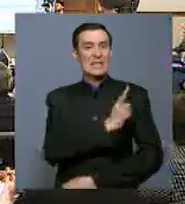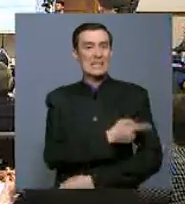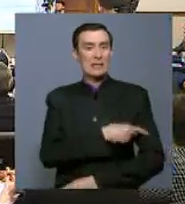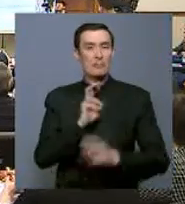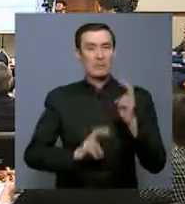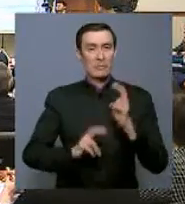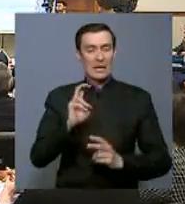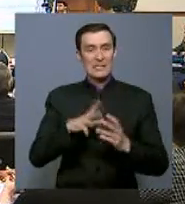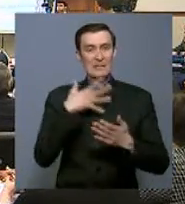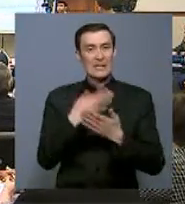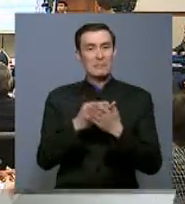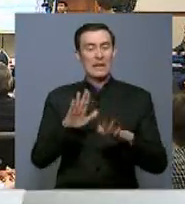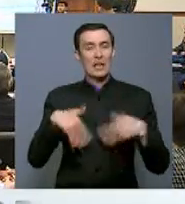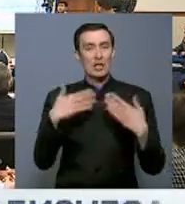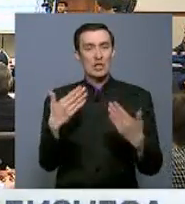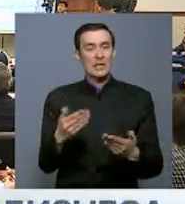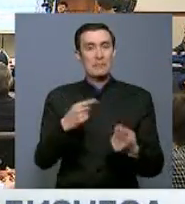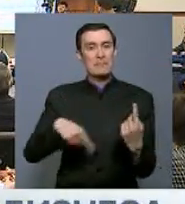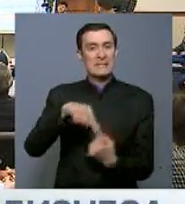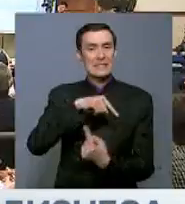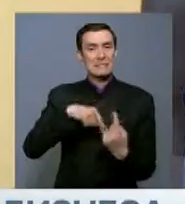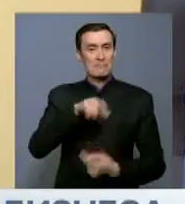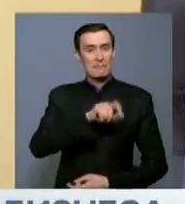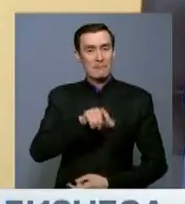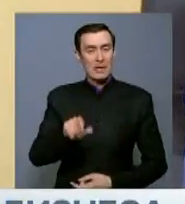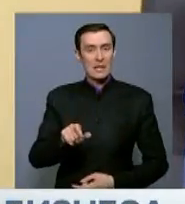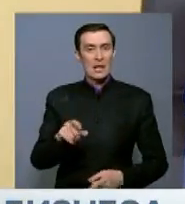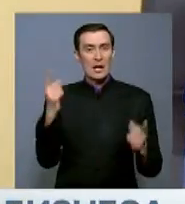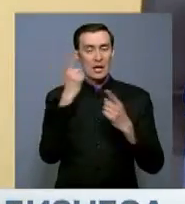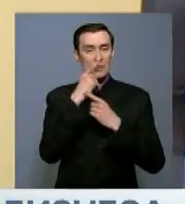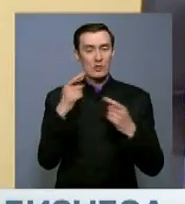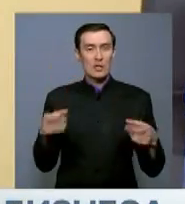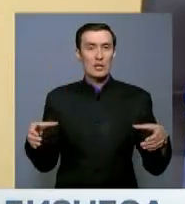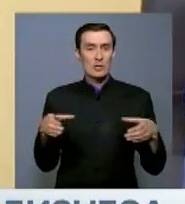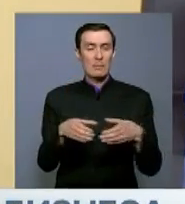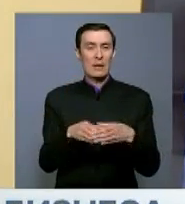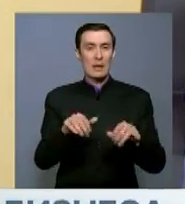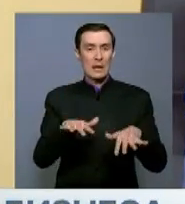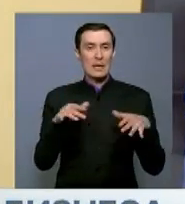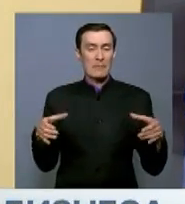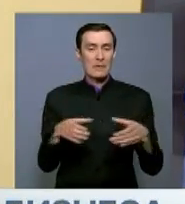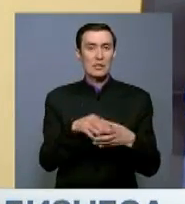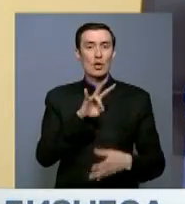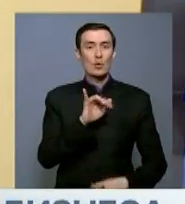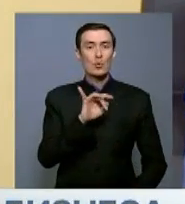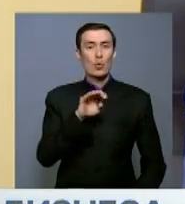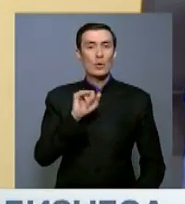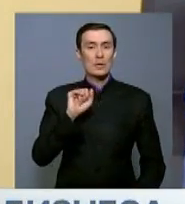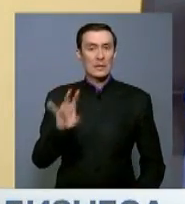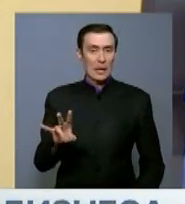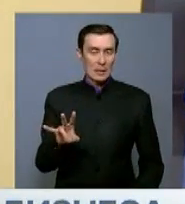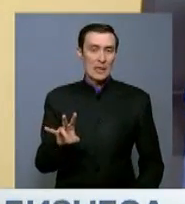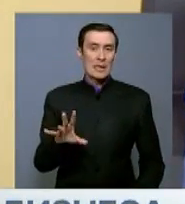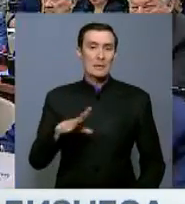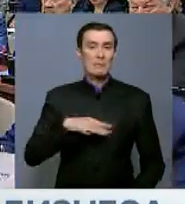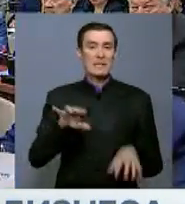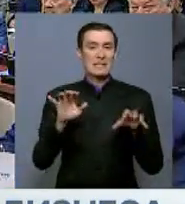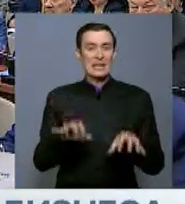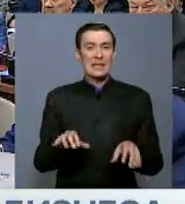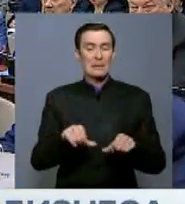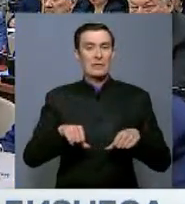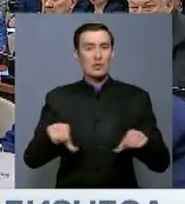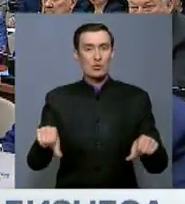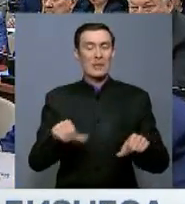предприятия. Свои предложения бизнесмены озвучили на расширенном собрании фракции «Нур Отан» с участием спикера Мажилиса Нурланом Нигматуллиным и